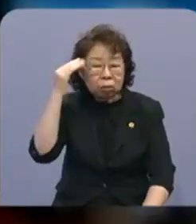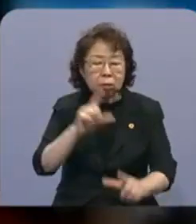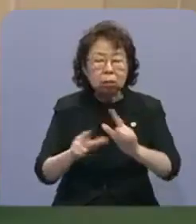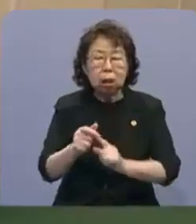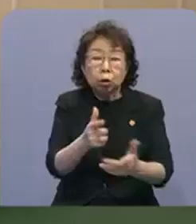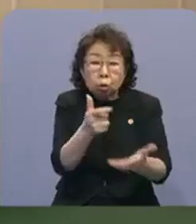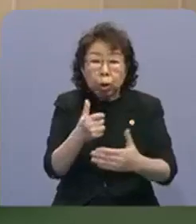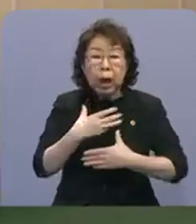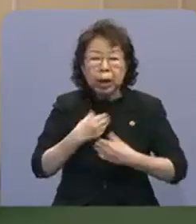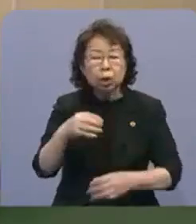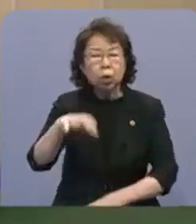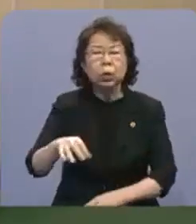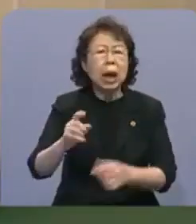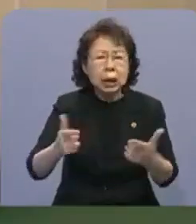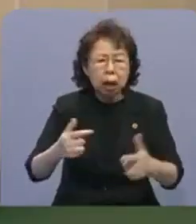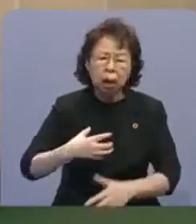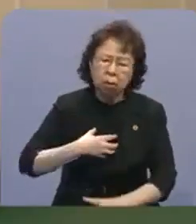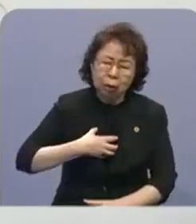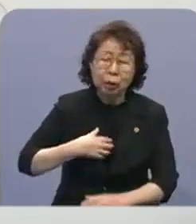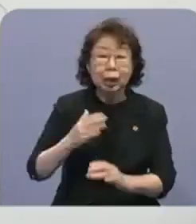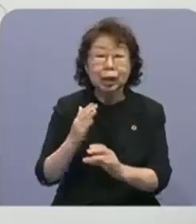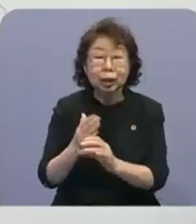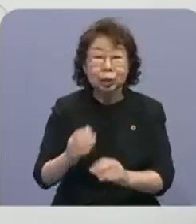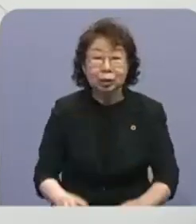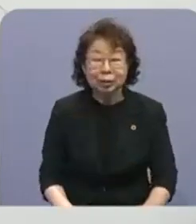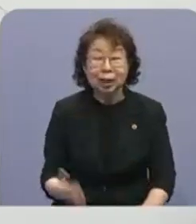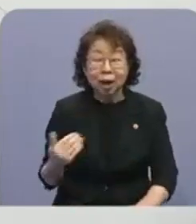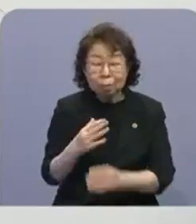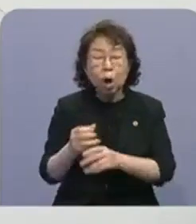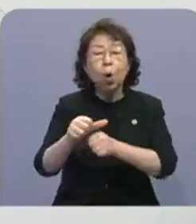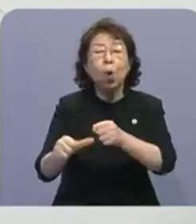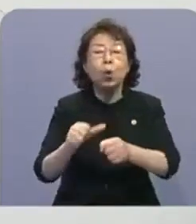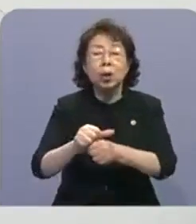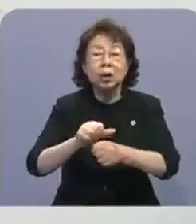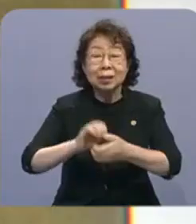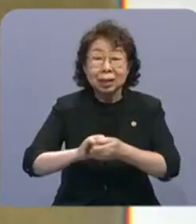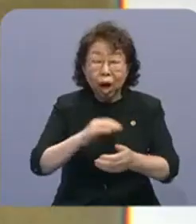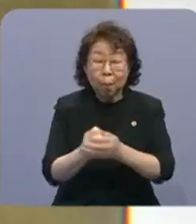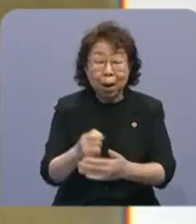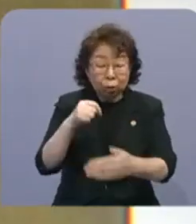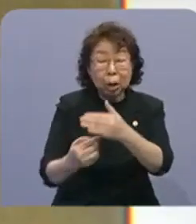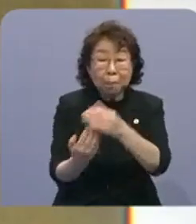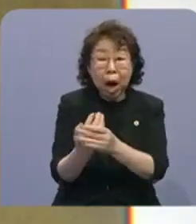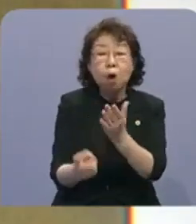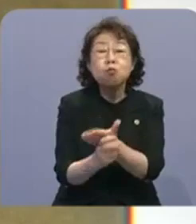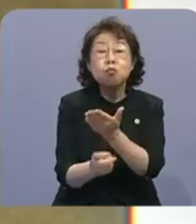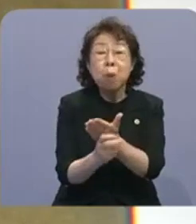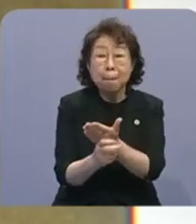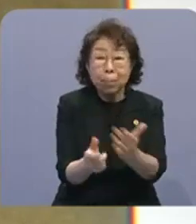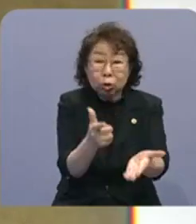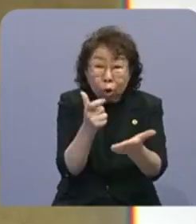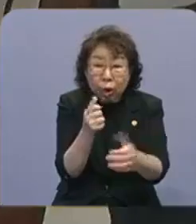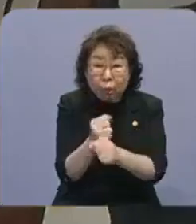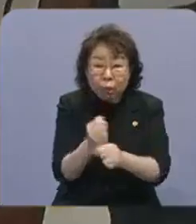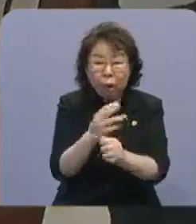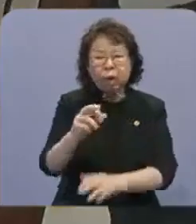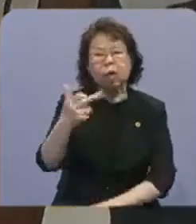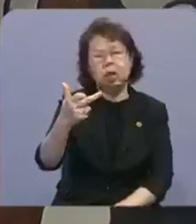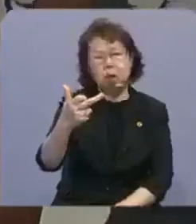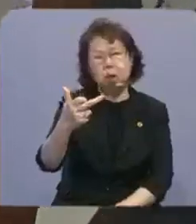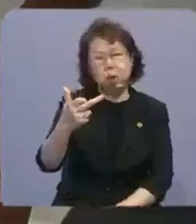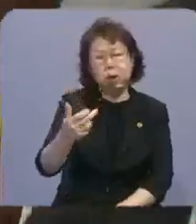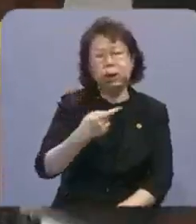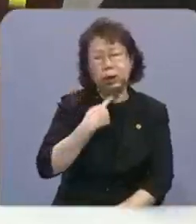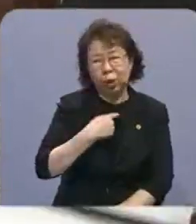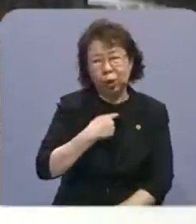안전지대는 아니라는 우려가 커지는 가운데 최근 5년간 국내에서 발생한 불법 총기류 관련 사고는 17 간의 다릅니다